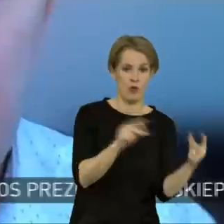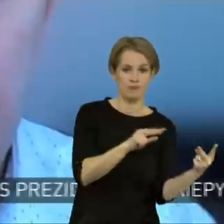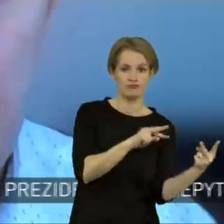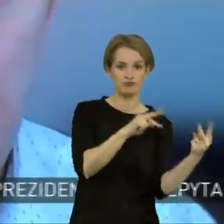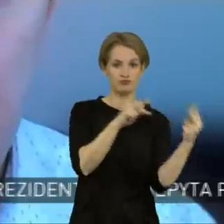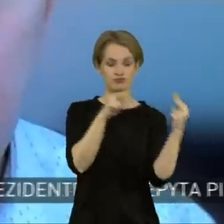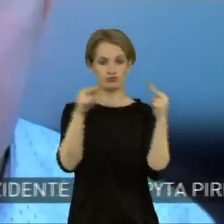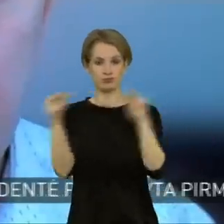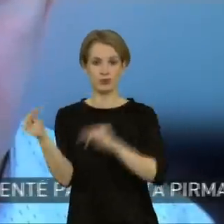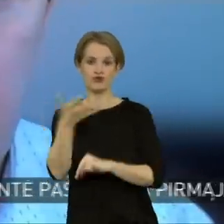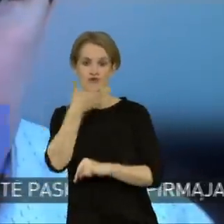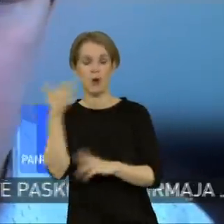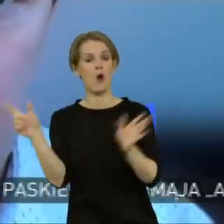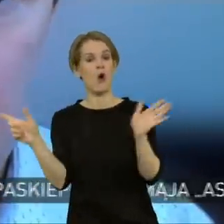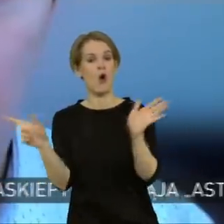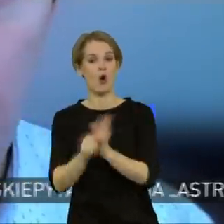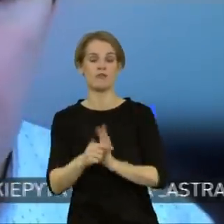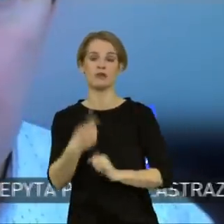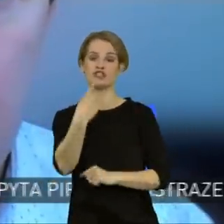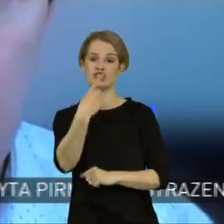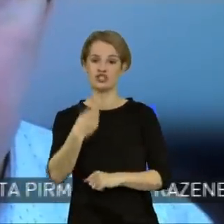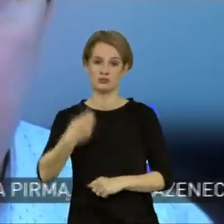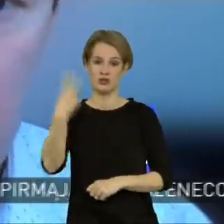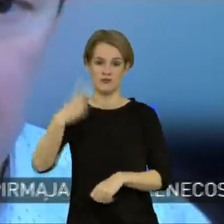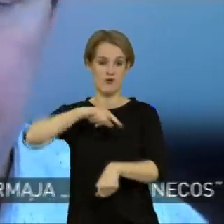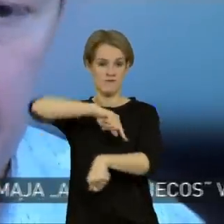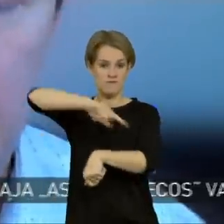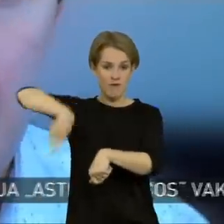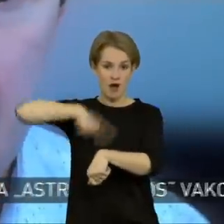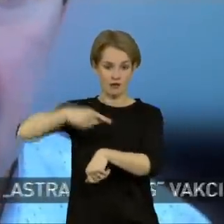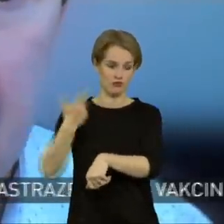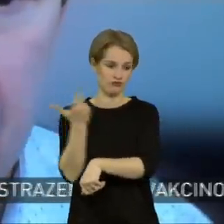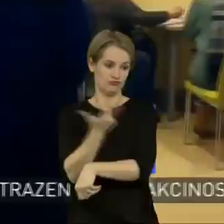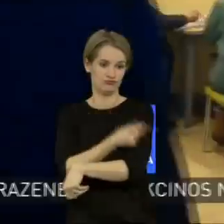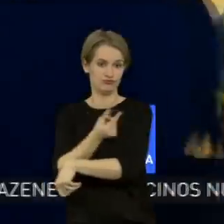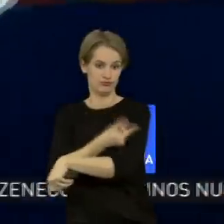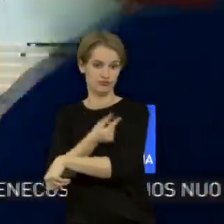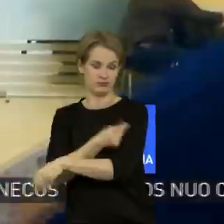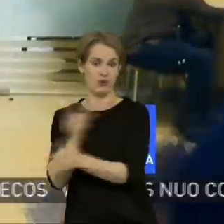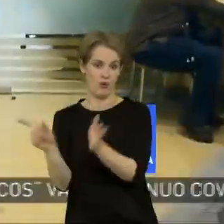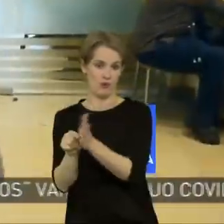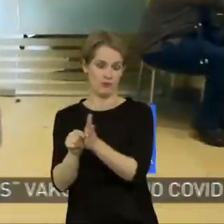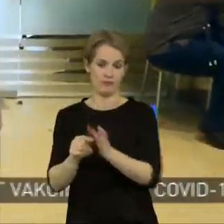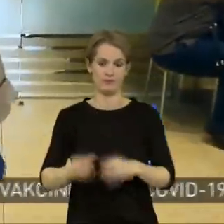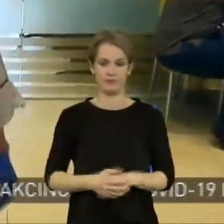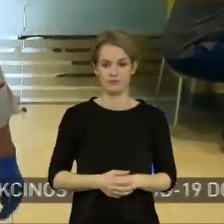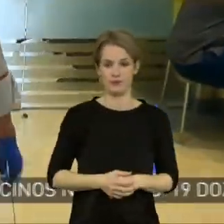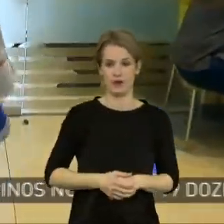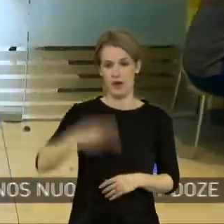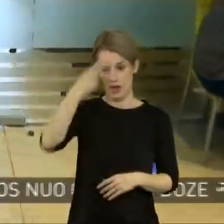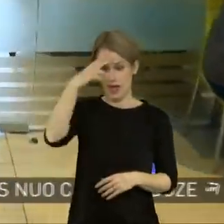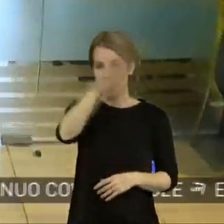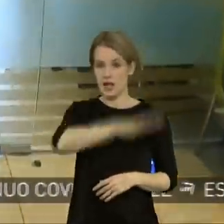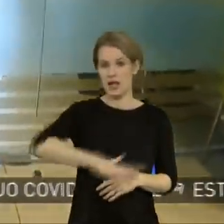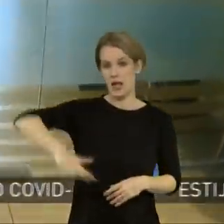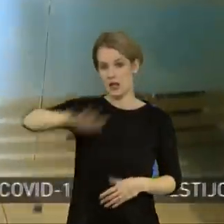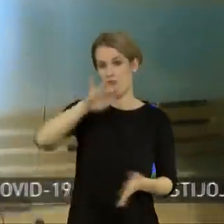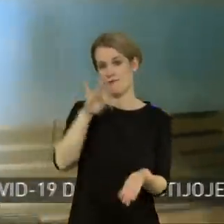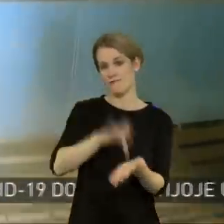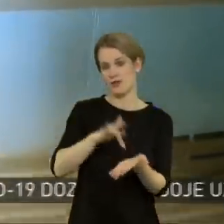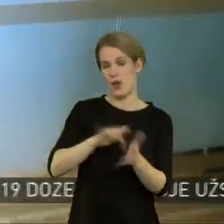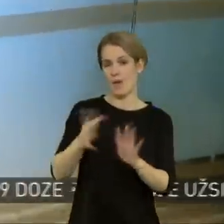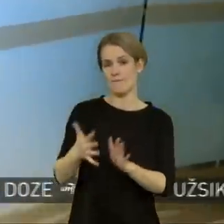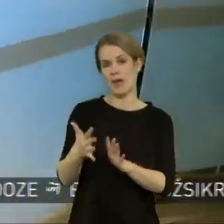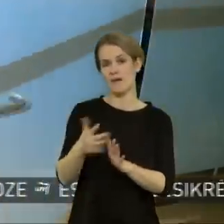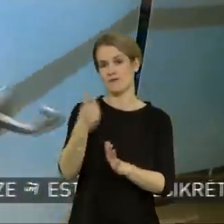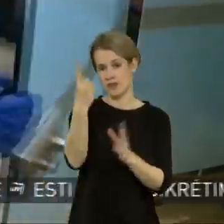suskiepyta per 120 valandų, per 5 dienas. Lietuvoje vidutiniškai paskiepijama po